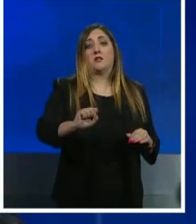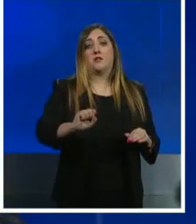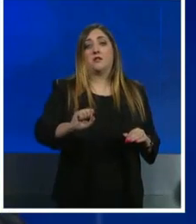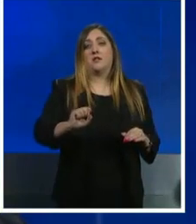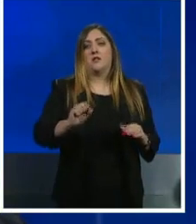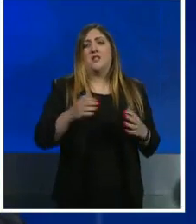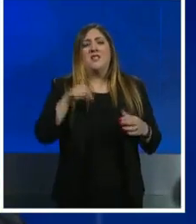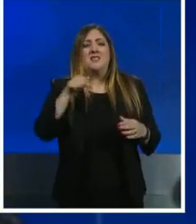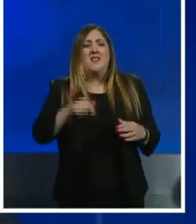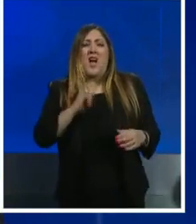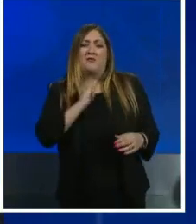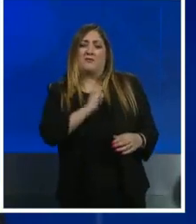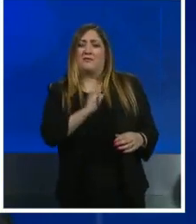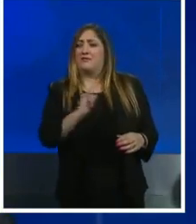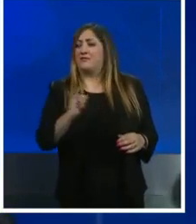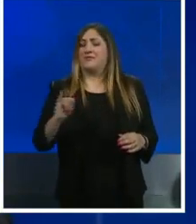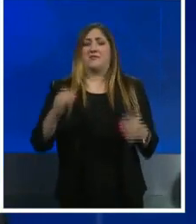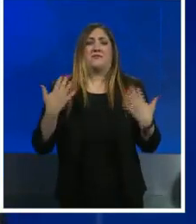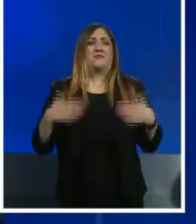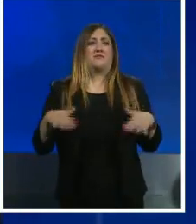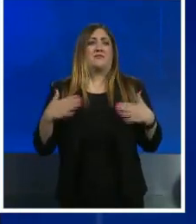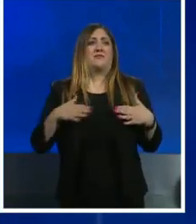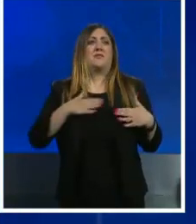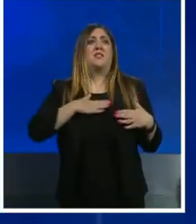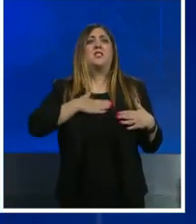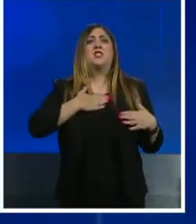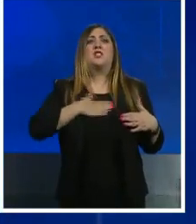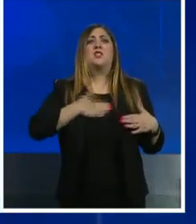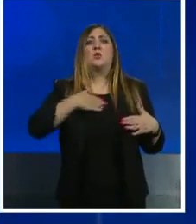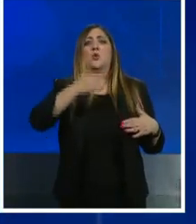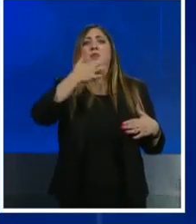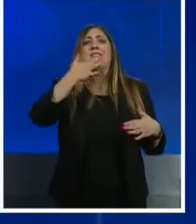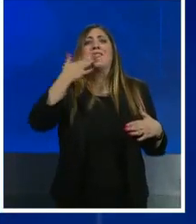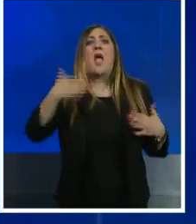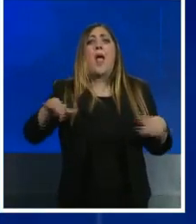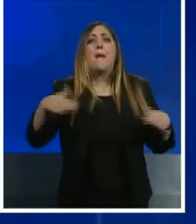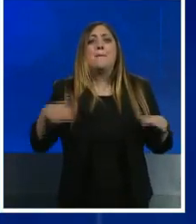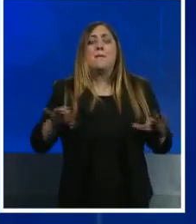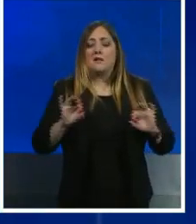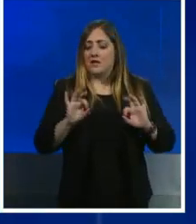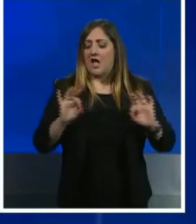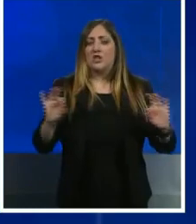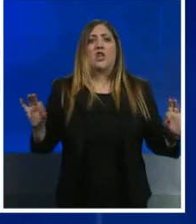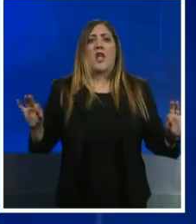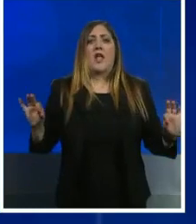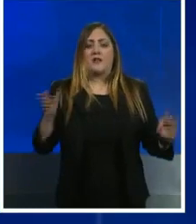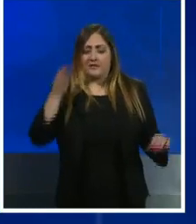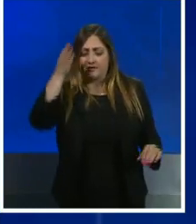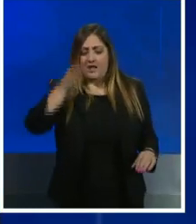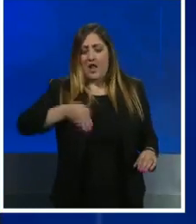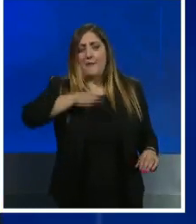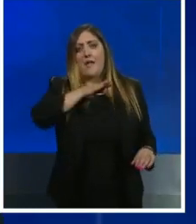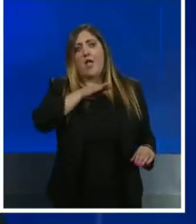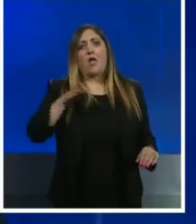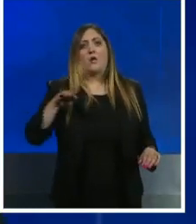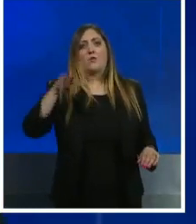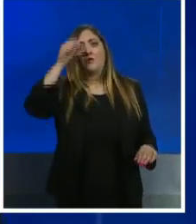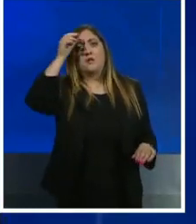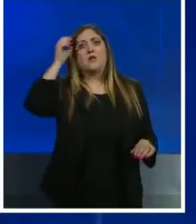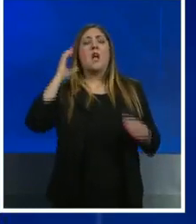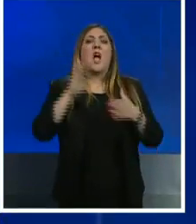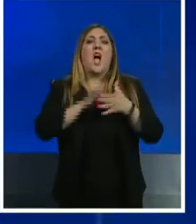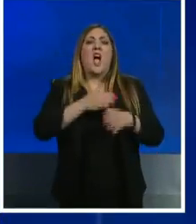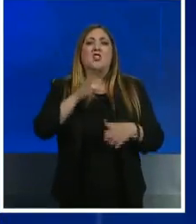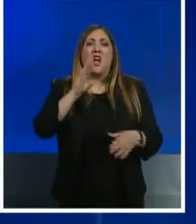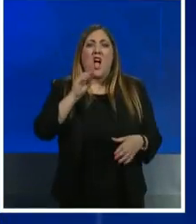Irridu ħadd minna ma jkollu d-demm imċappas ma jdeħ għaliex id-dmija li xterdu matul dan